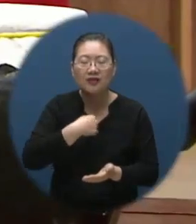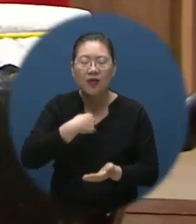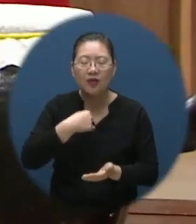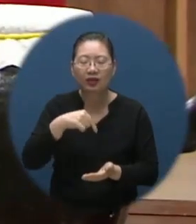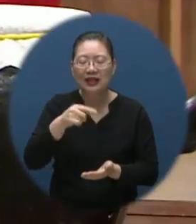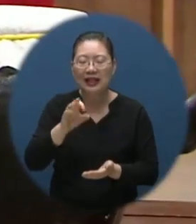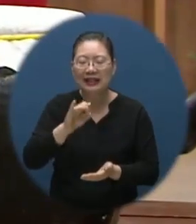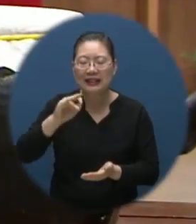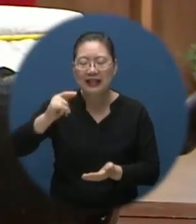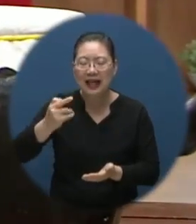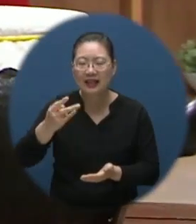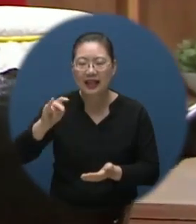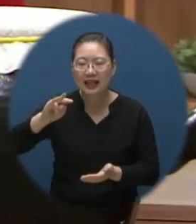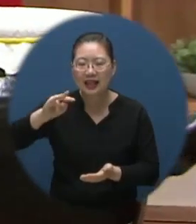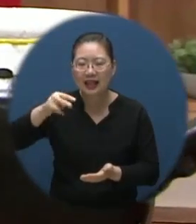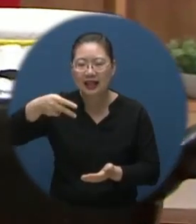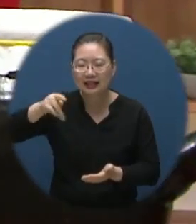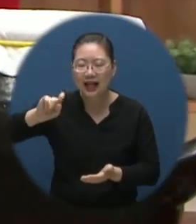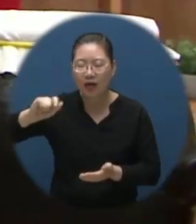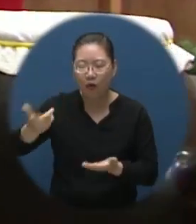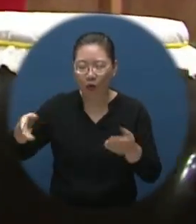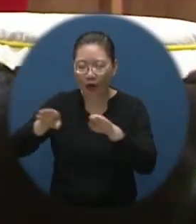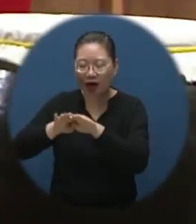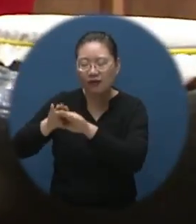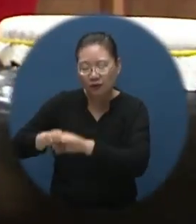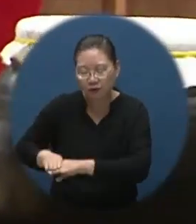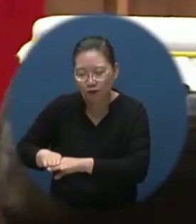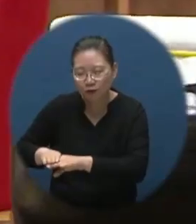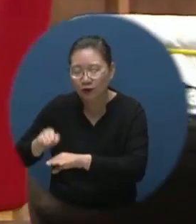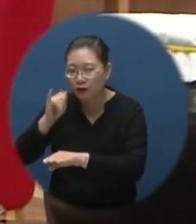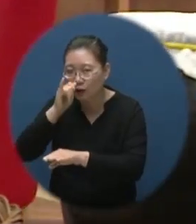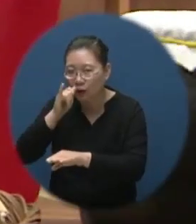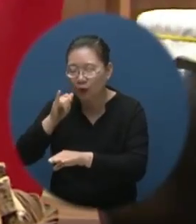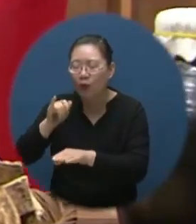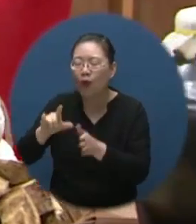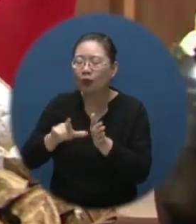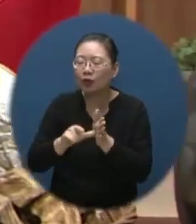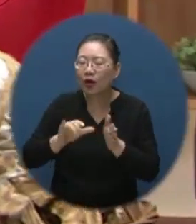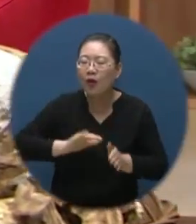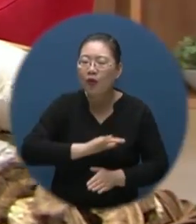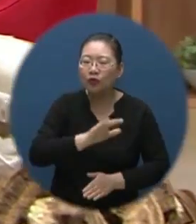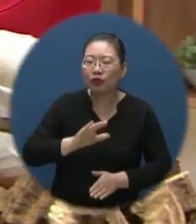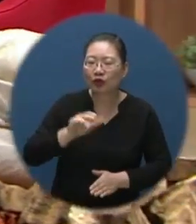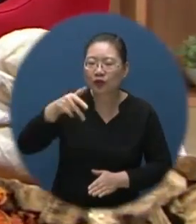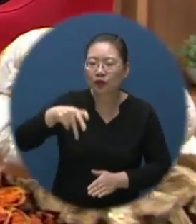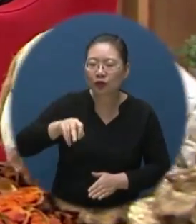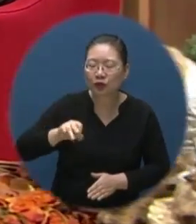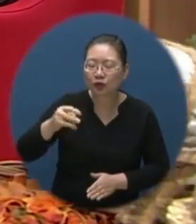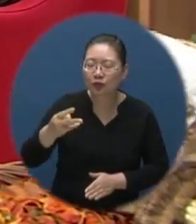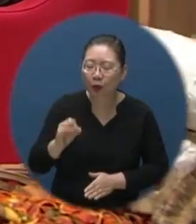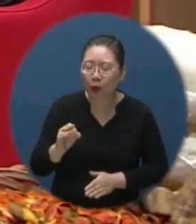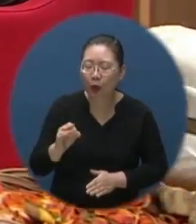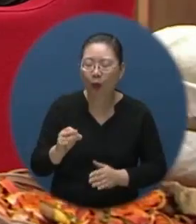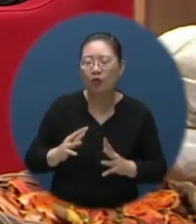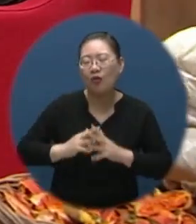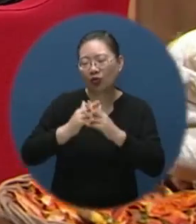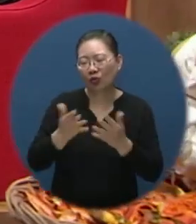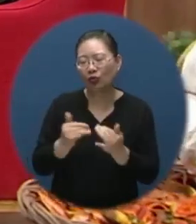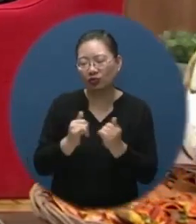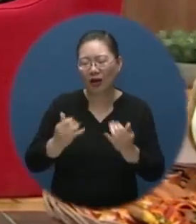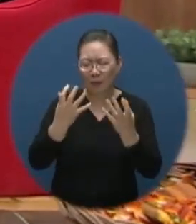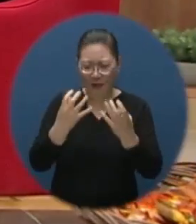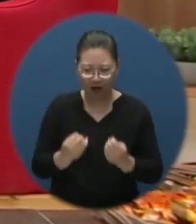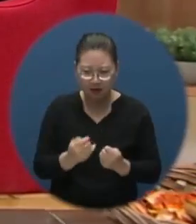비치해 놓고 그때 중동으로 가는 우리 국민들이 많았습니다. 건설 노동자들.